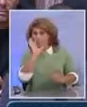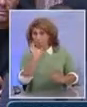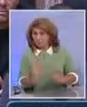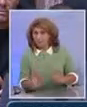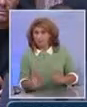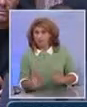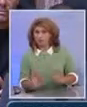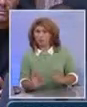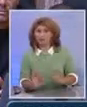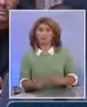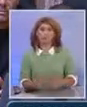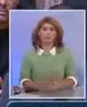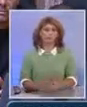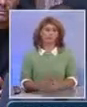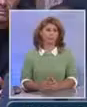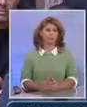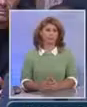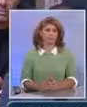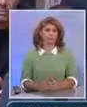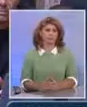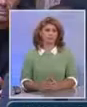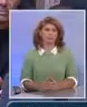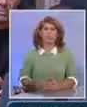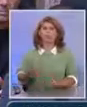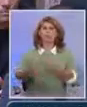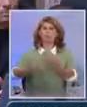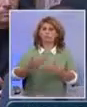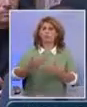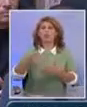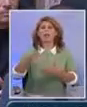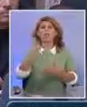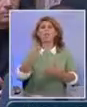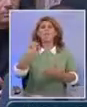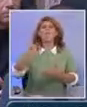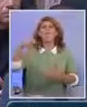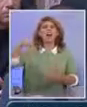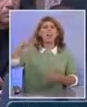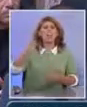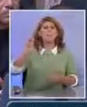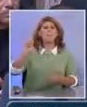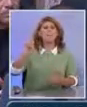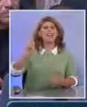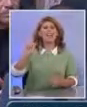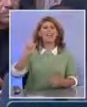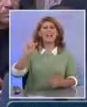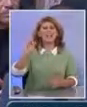στο θέμα αυτό του Φαλμεράιερ, και για όποιον έχει